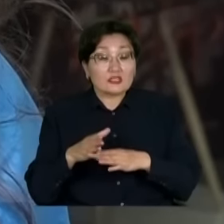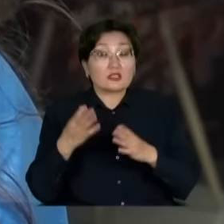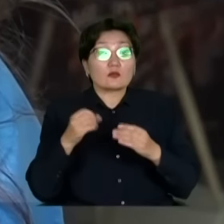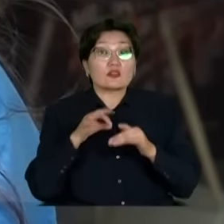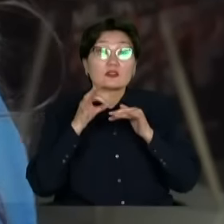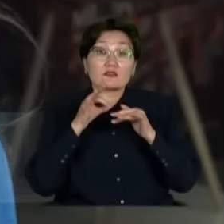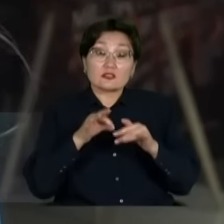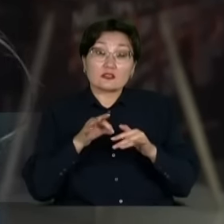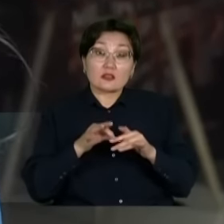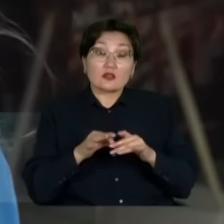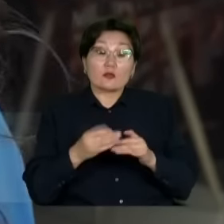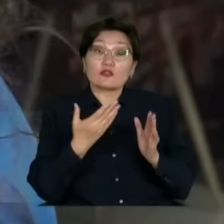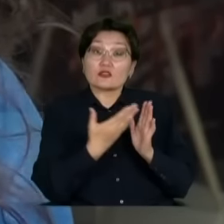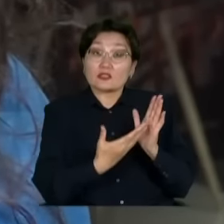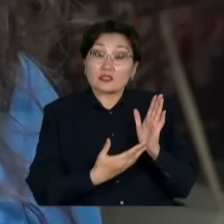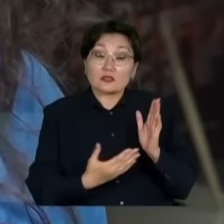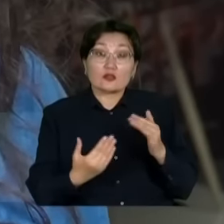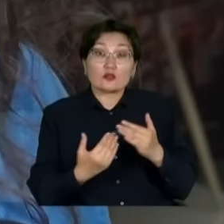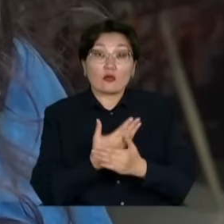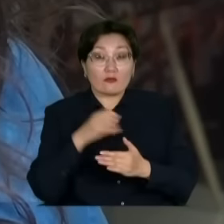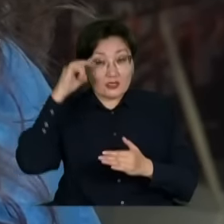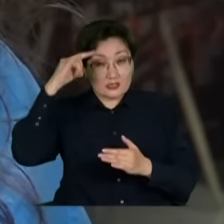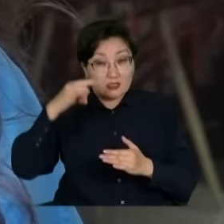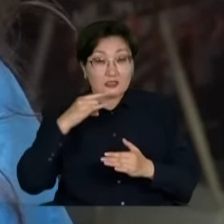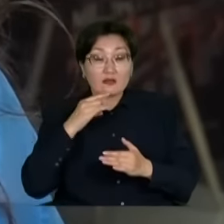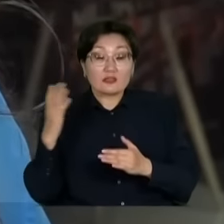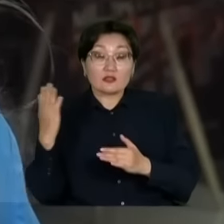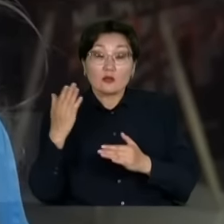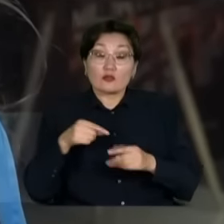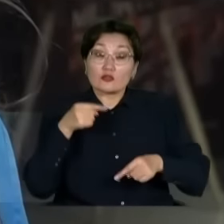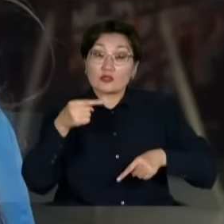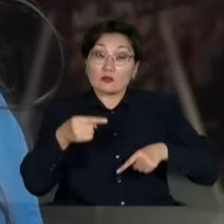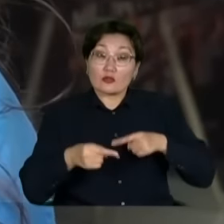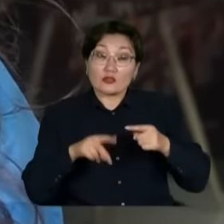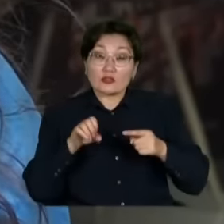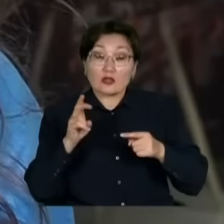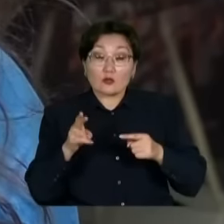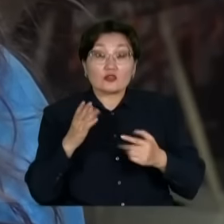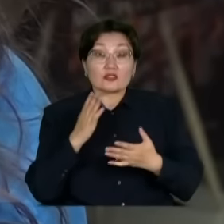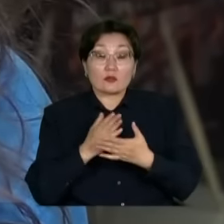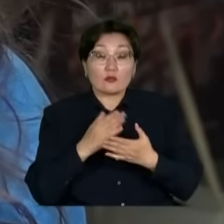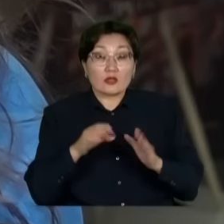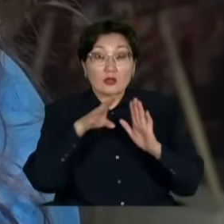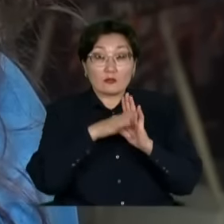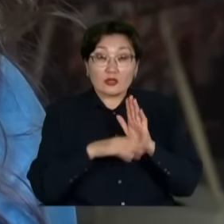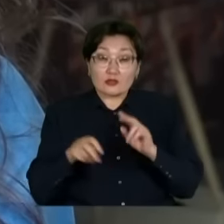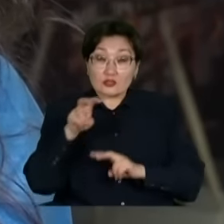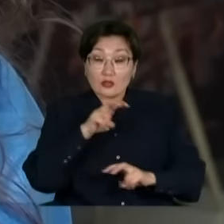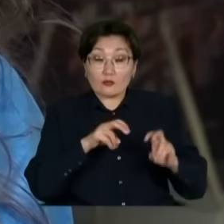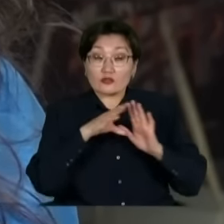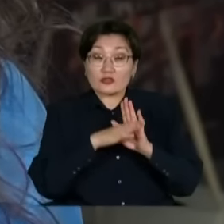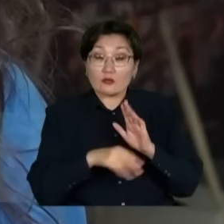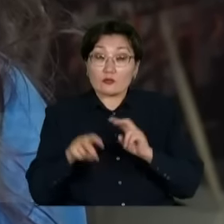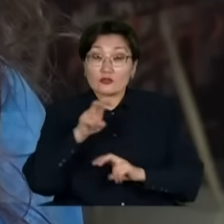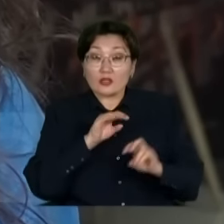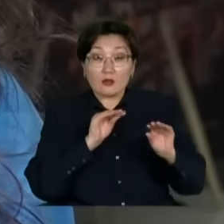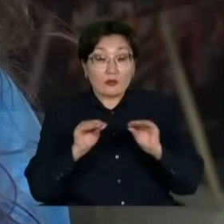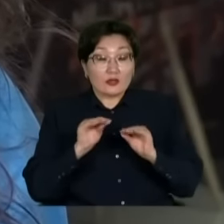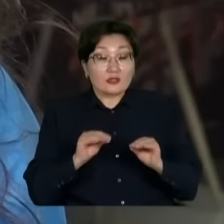провели презентацию нового Канского кино традиционным блоком является программа программа поиск формируется для